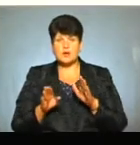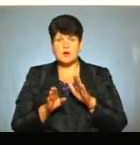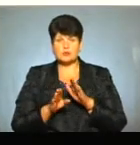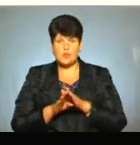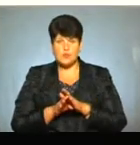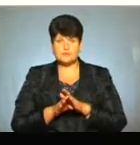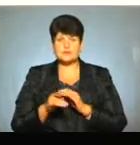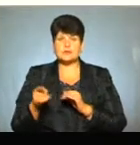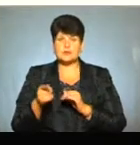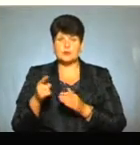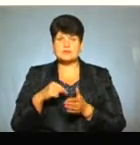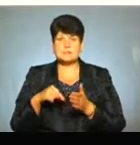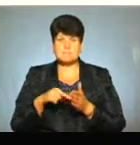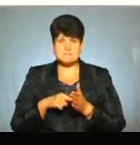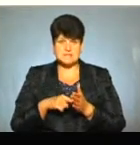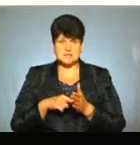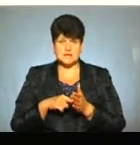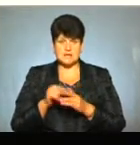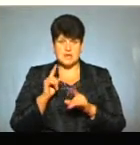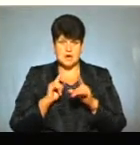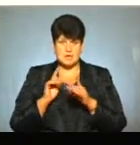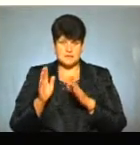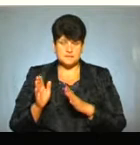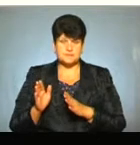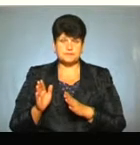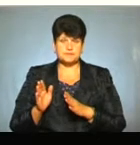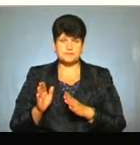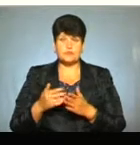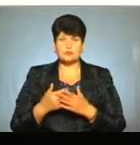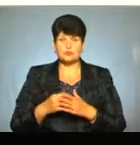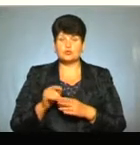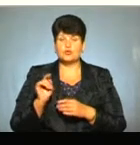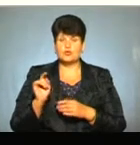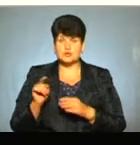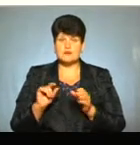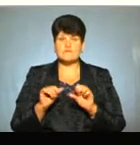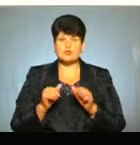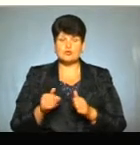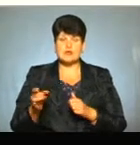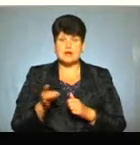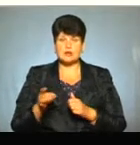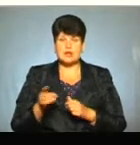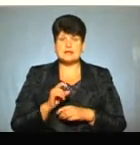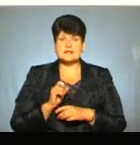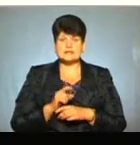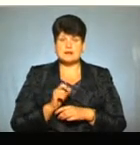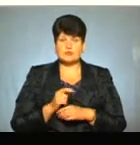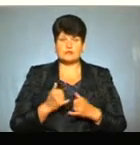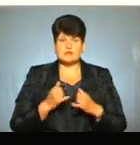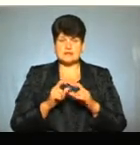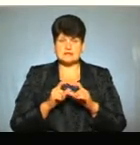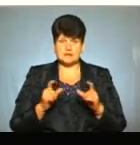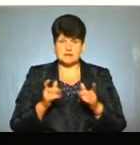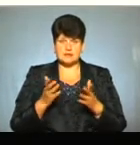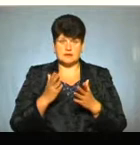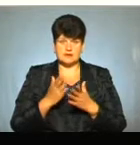підпорядковані Тернопільській міській раді. Тобто вони формують регіональне замовлення для закладів,